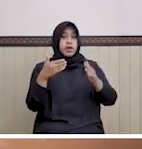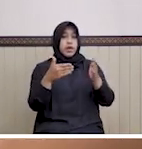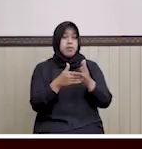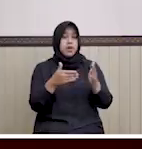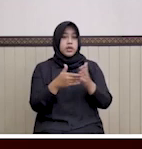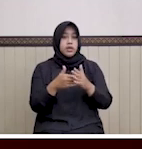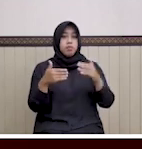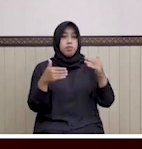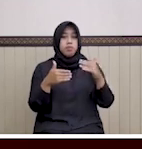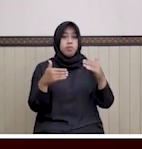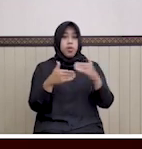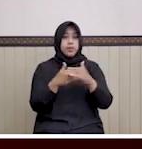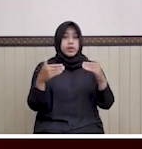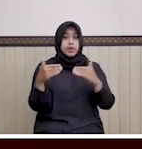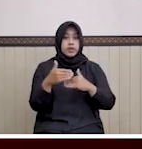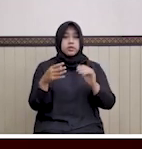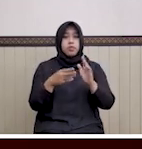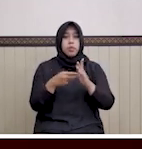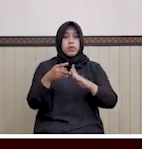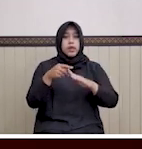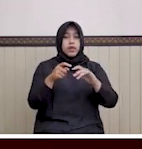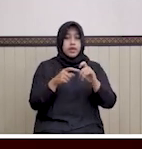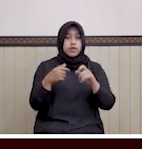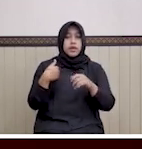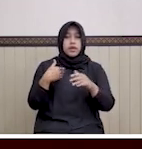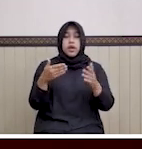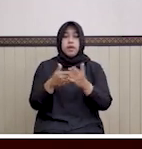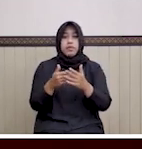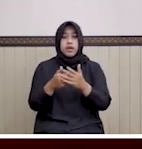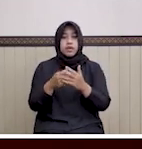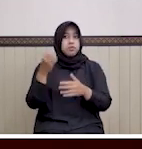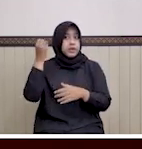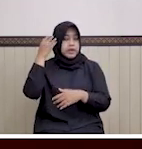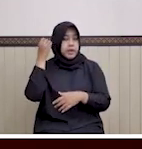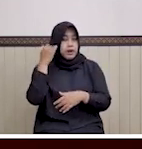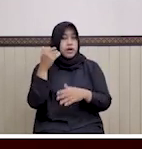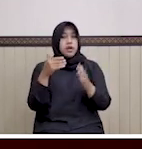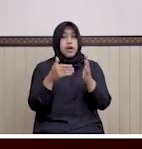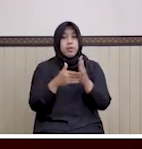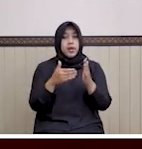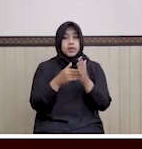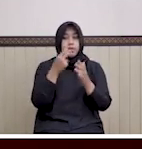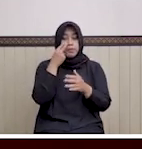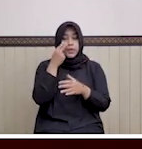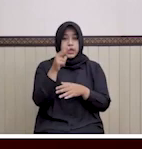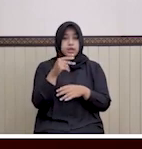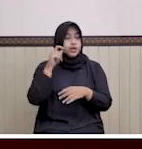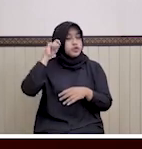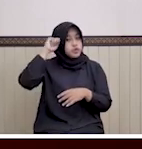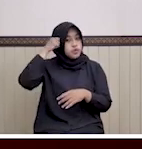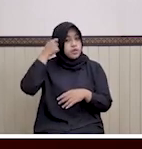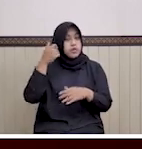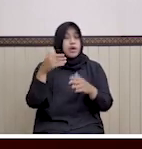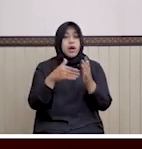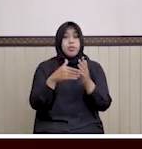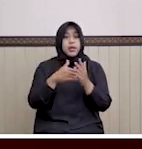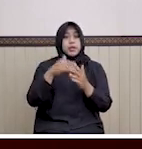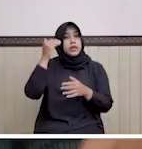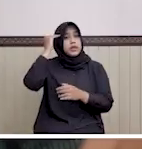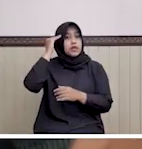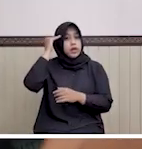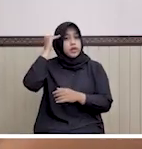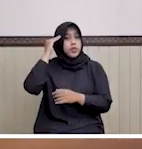ada hambatan pendengaran ada hambatan penglihatan begitu ya tapi juga yang paling susah ada hambatan intelektual